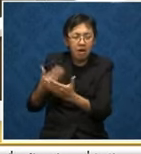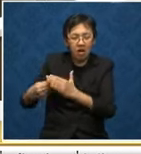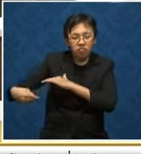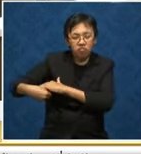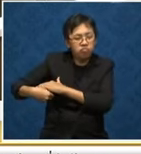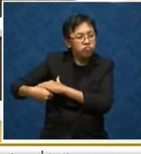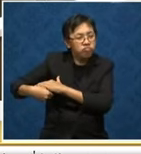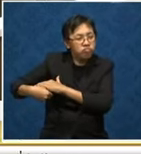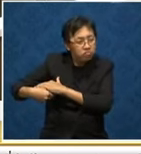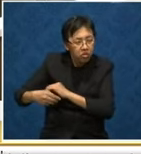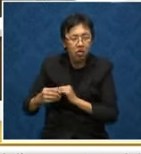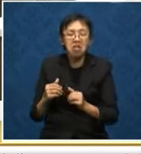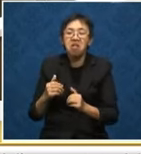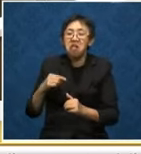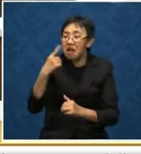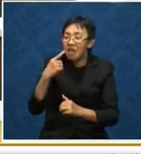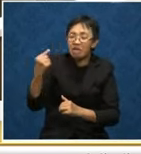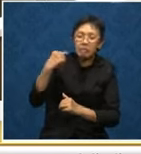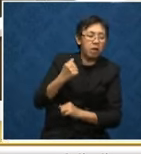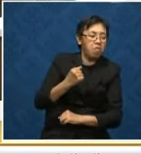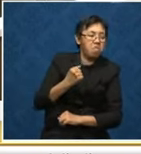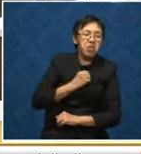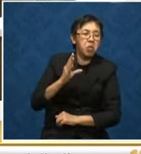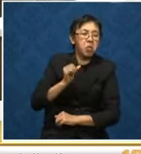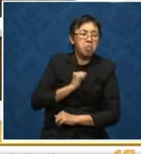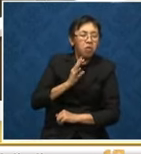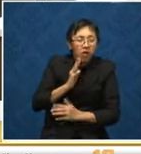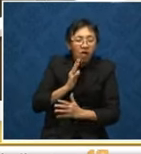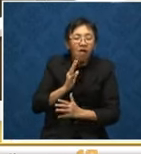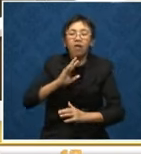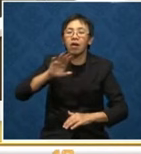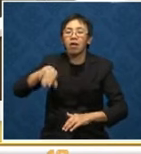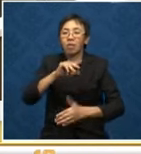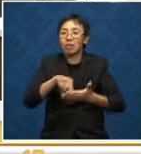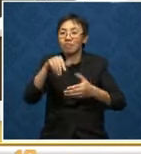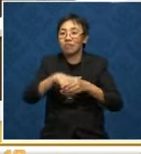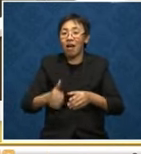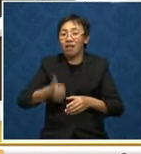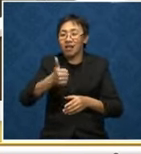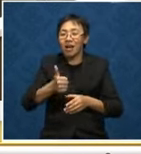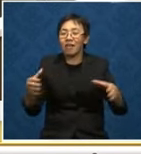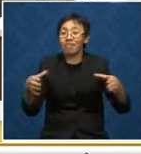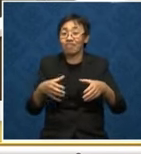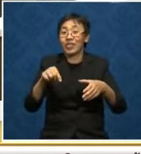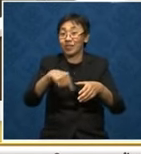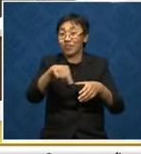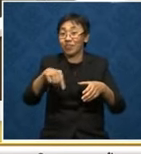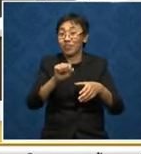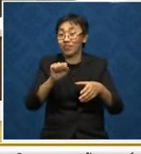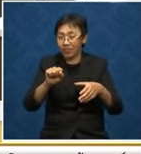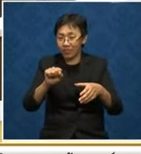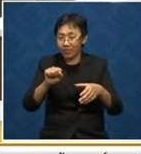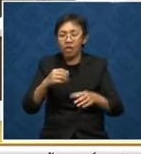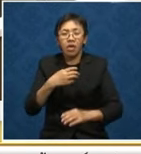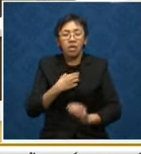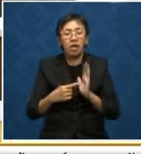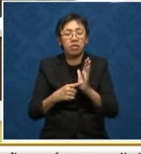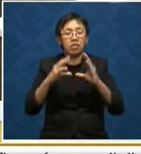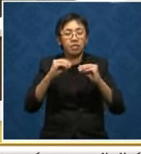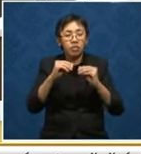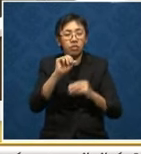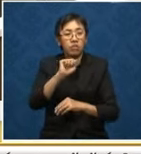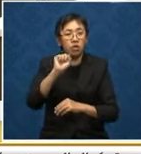กลัวอิทธิพลเข้ามาสู่สภาแห่งนี้เพราะฉะนั้นผมอยากเสนอให้มีการประชุมส